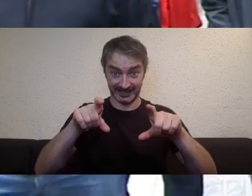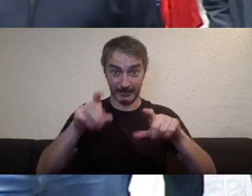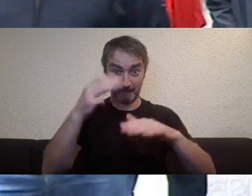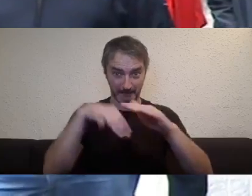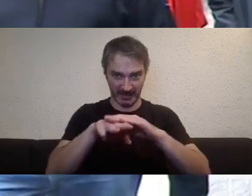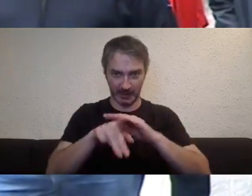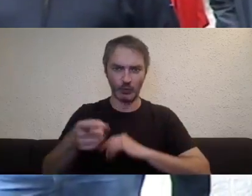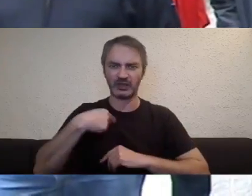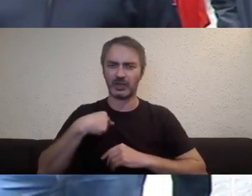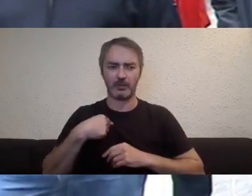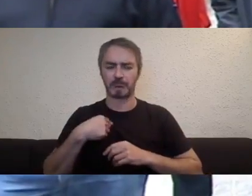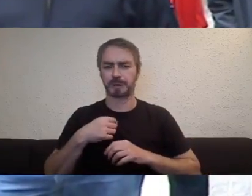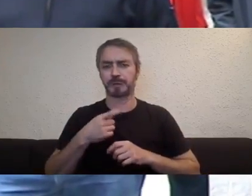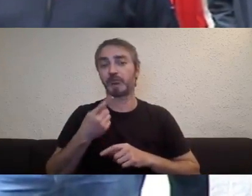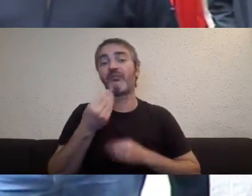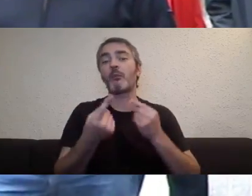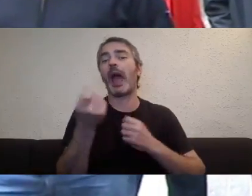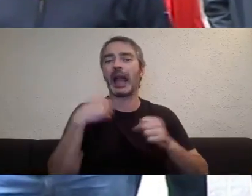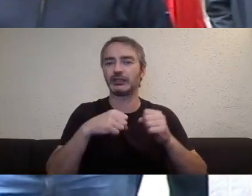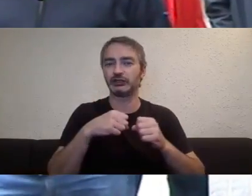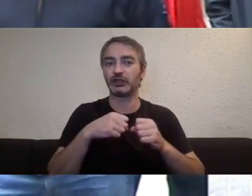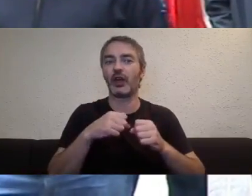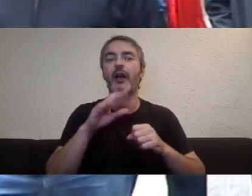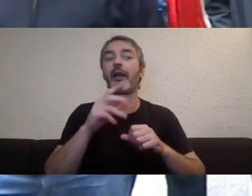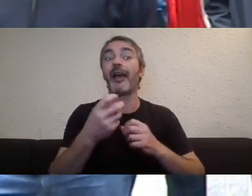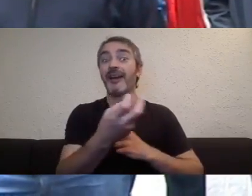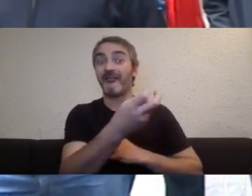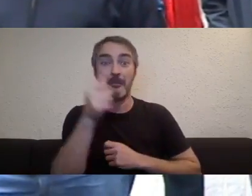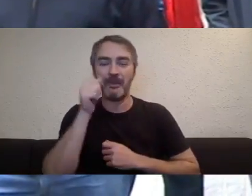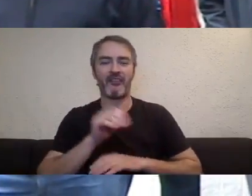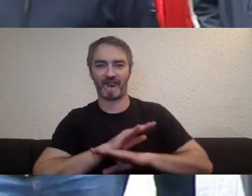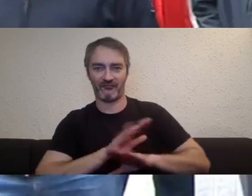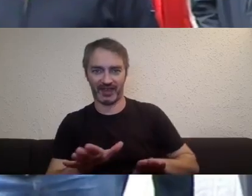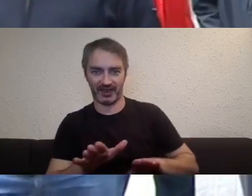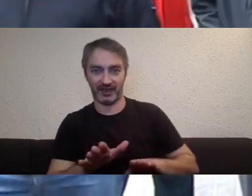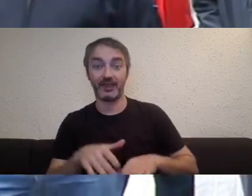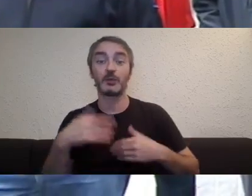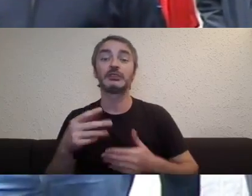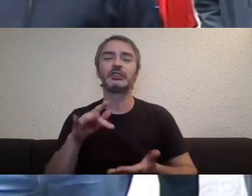de venir. Va seguir el procés judicial, i el 24 de gener del